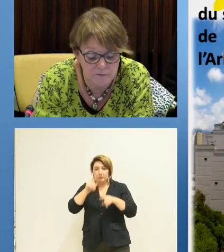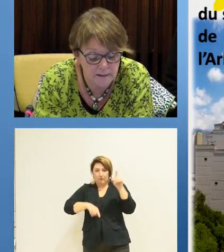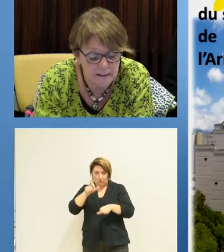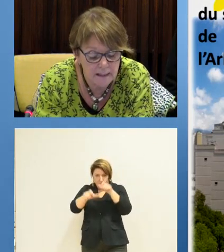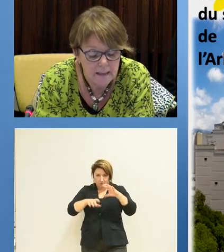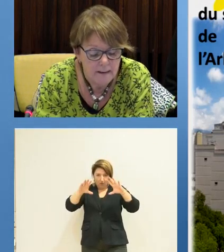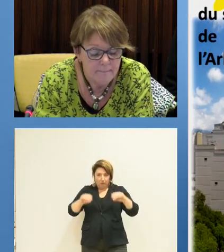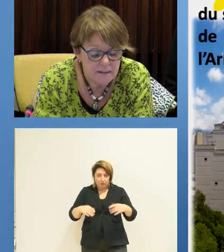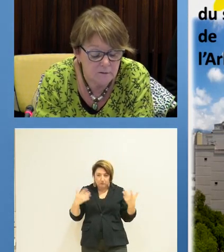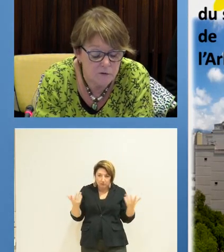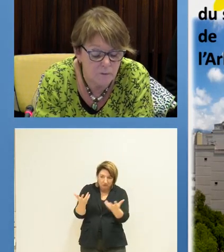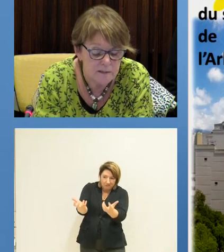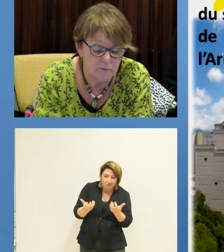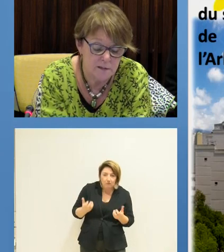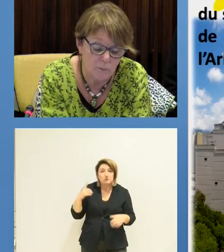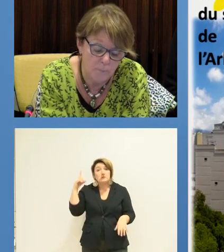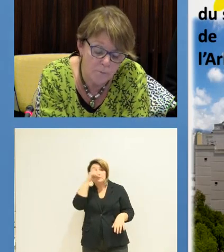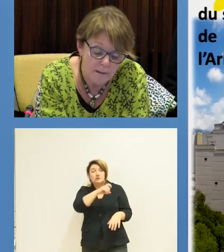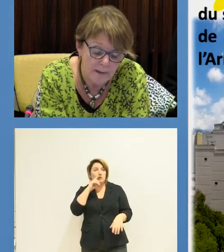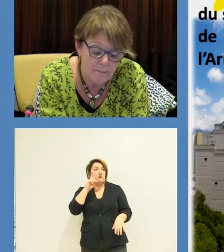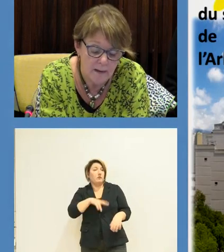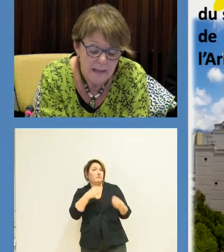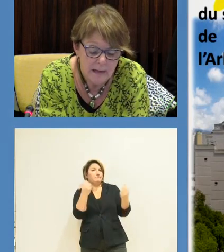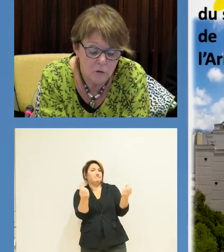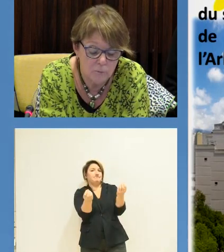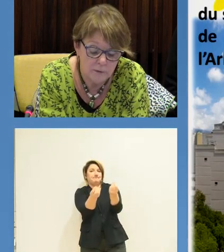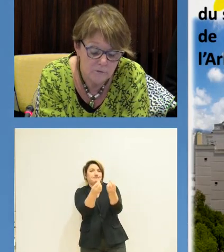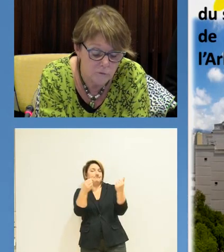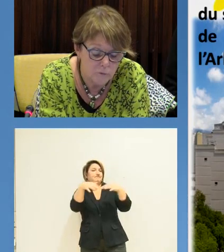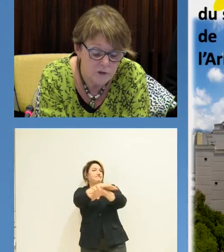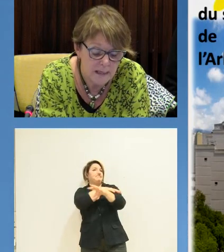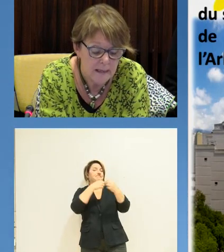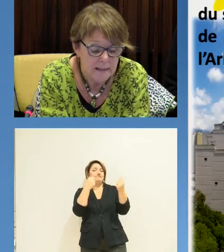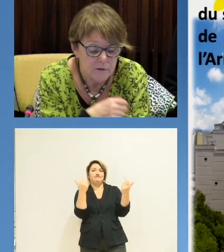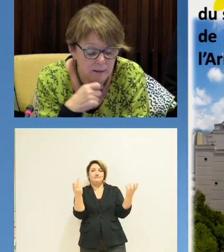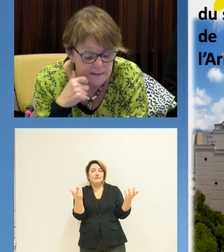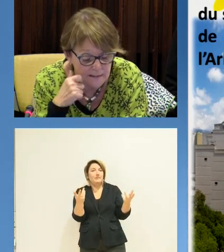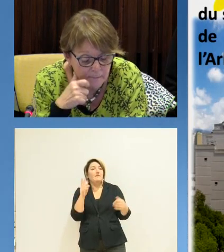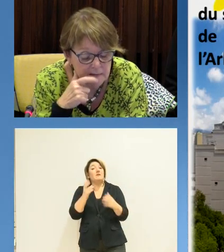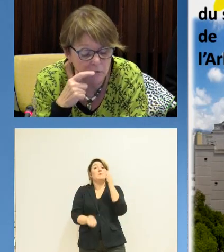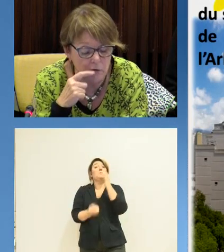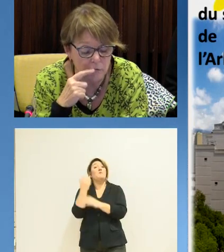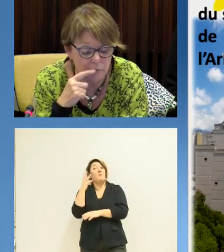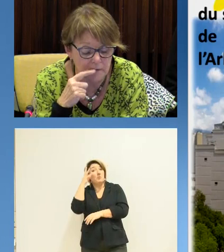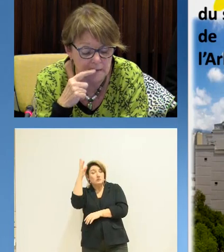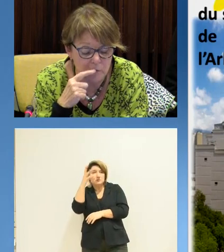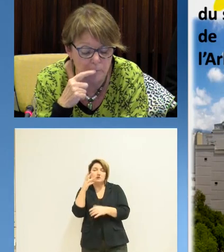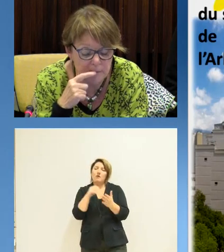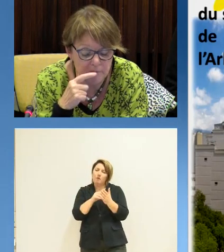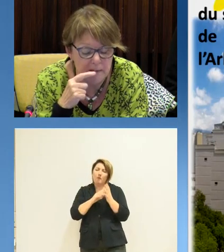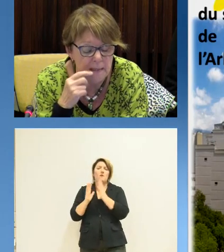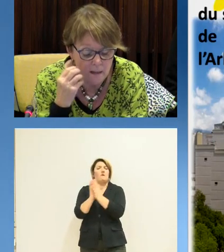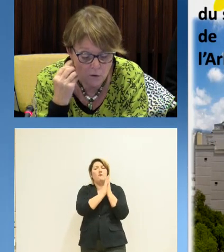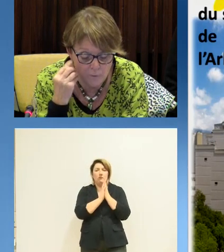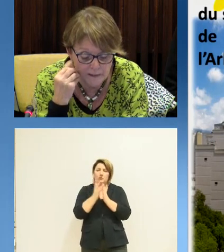directement concerné par cette transformation qui sont peu palpable alors que pour les nouveaux projets il y aura des espaces encore de concertation